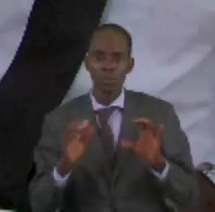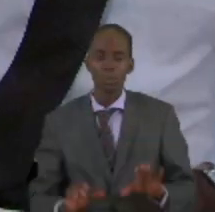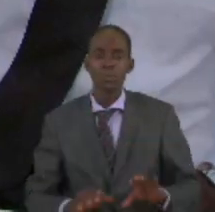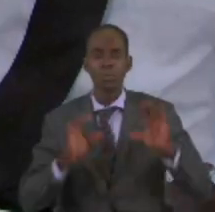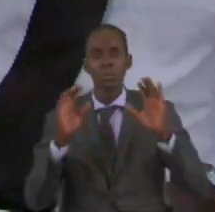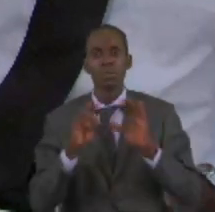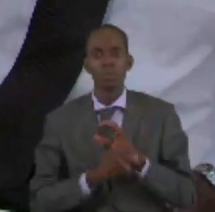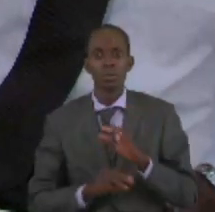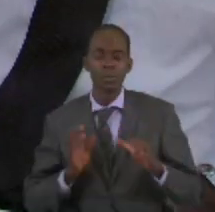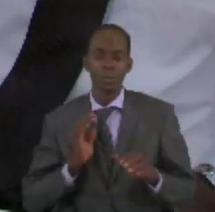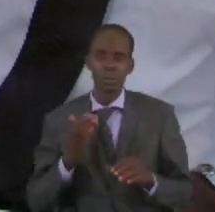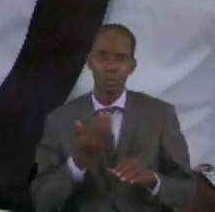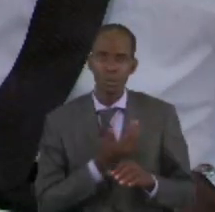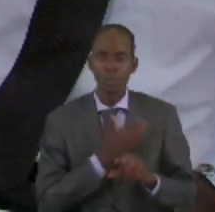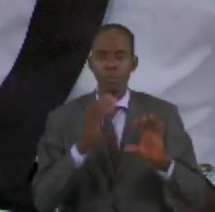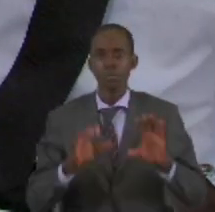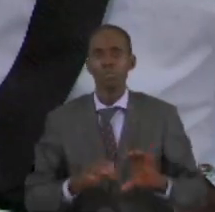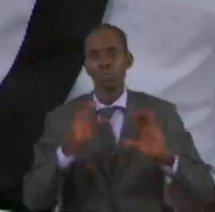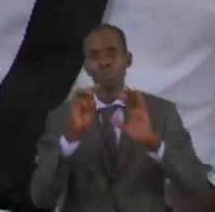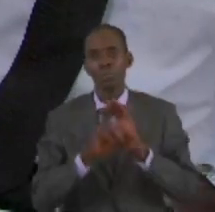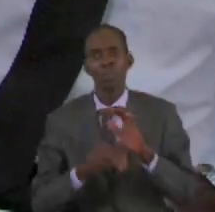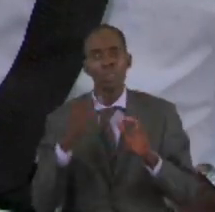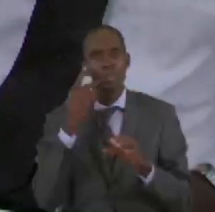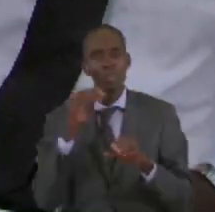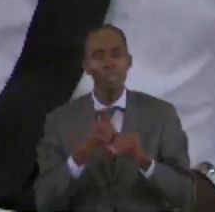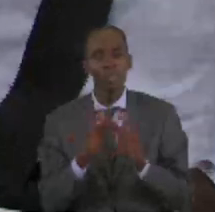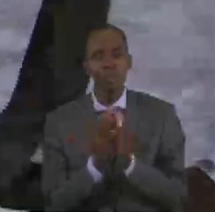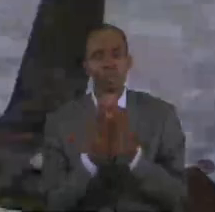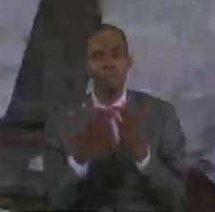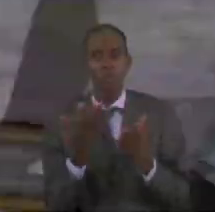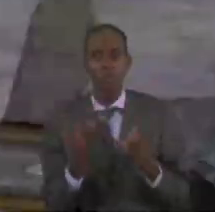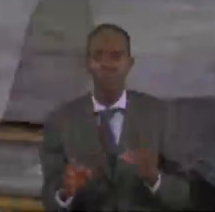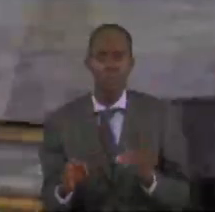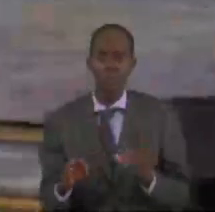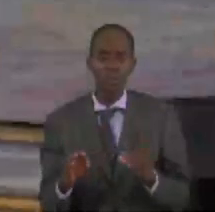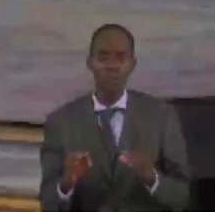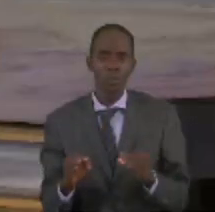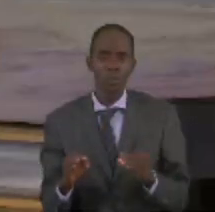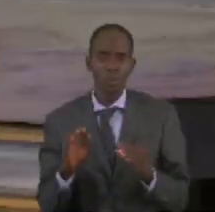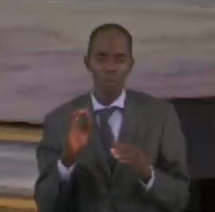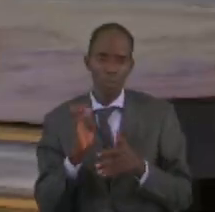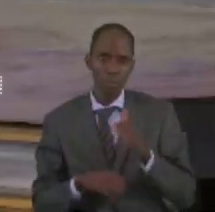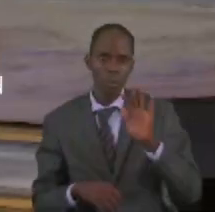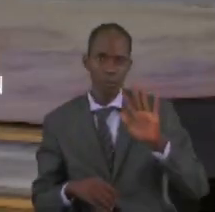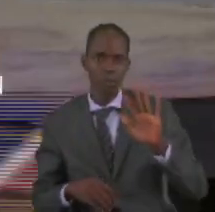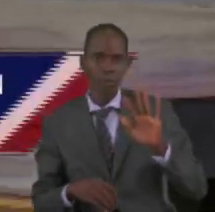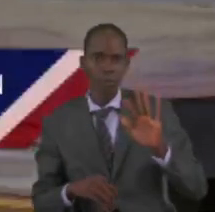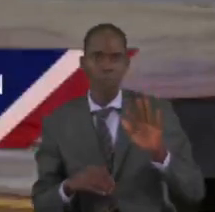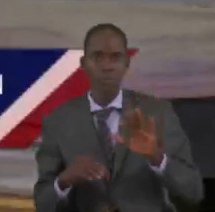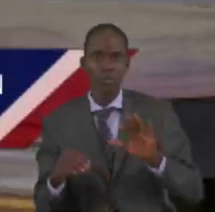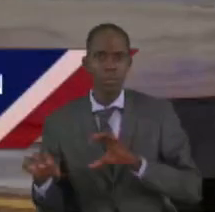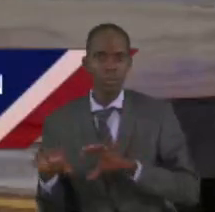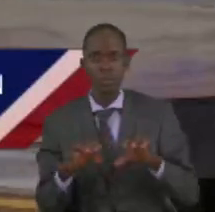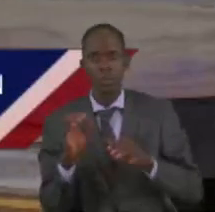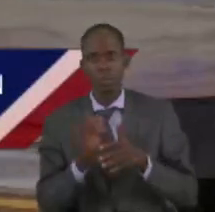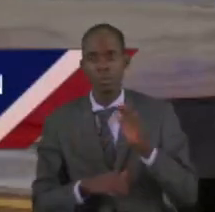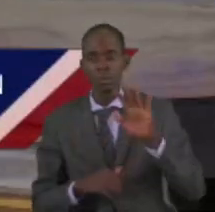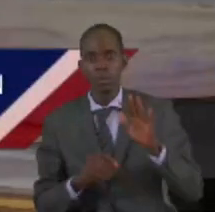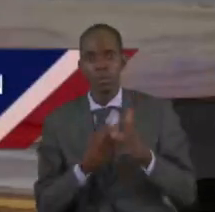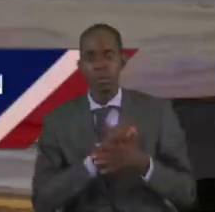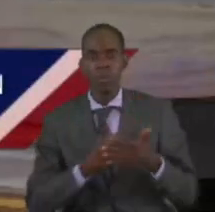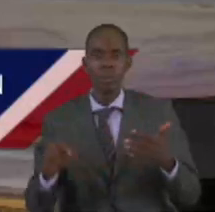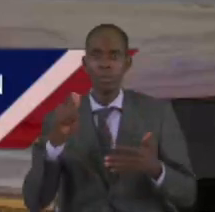dévotion, notre consécration, notre engagement. Chapitre 5, verset 28. Acte